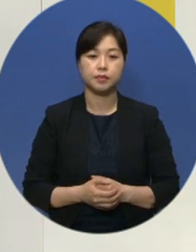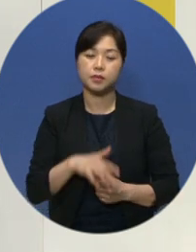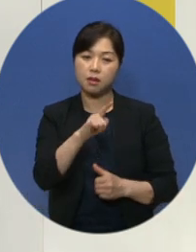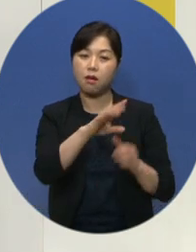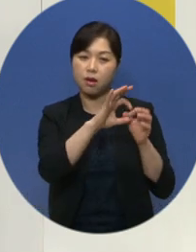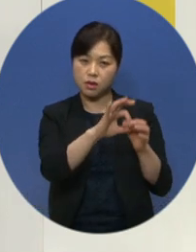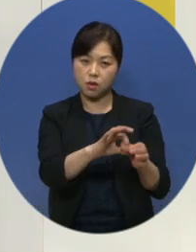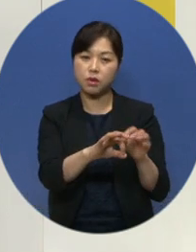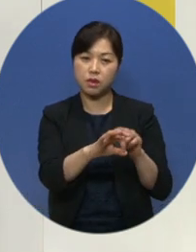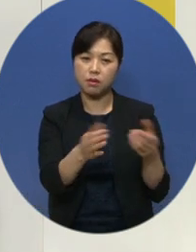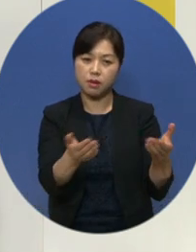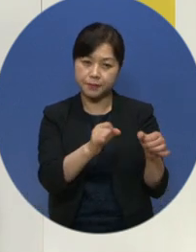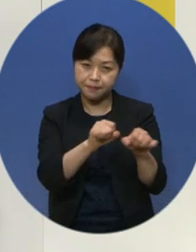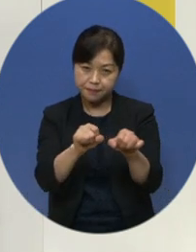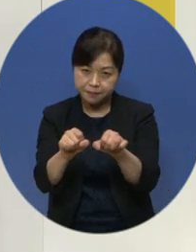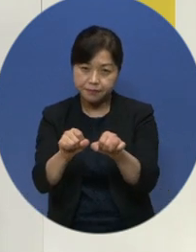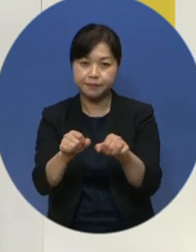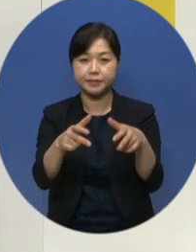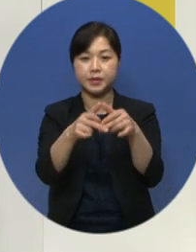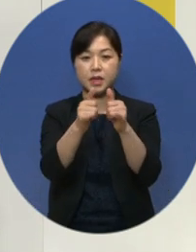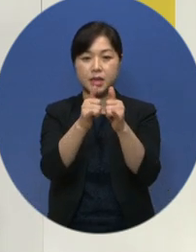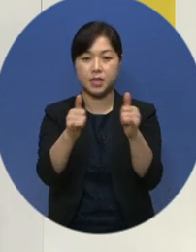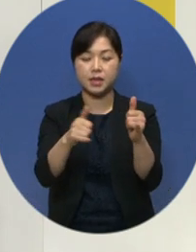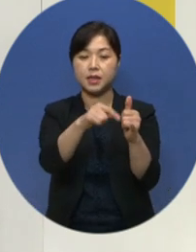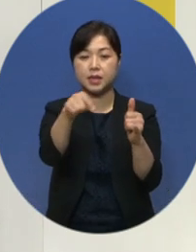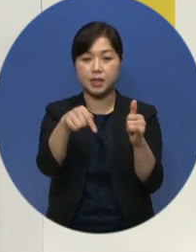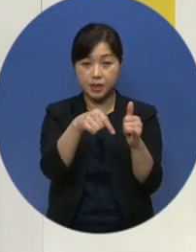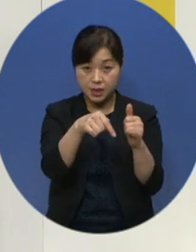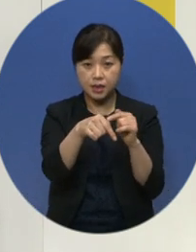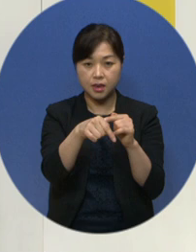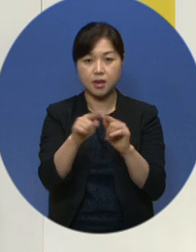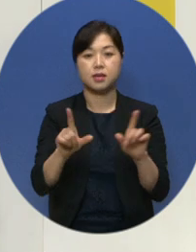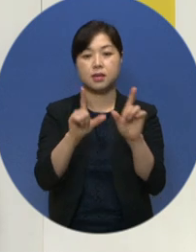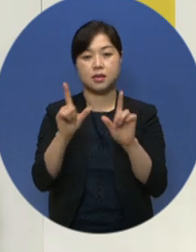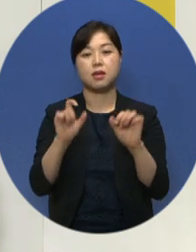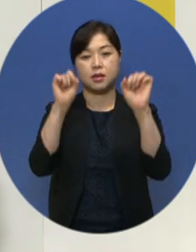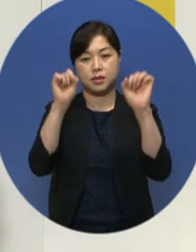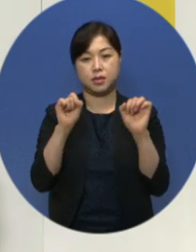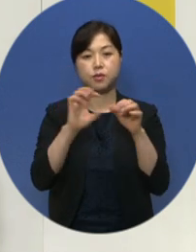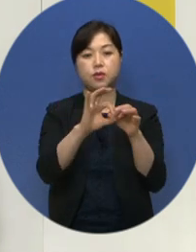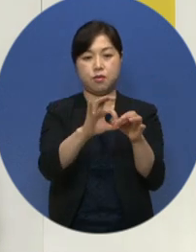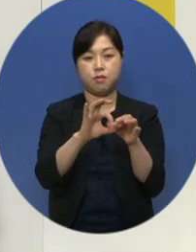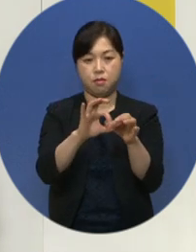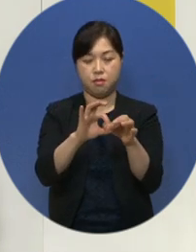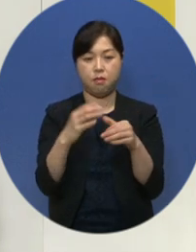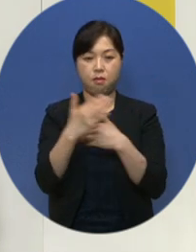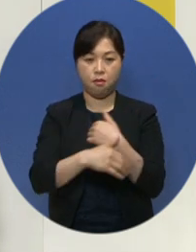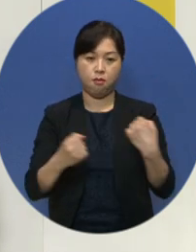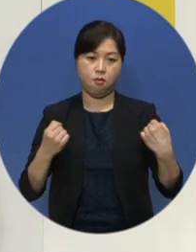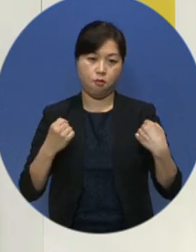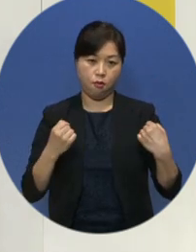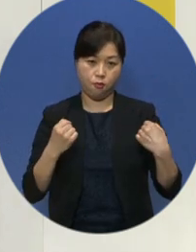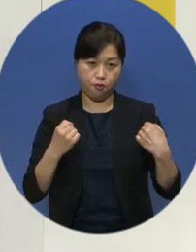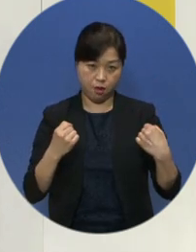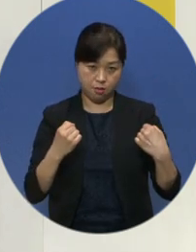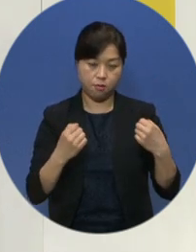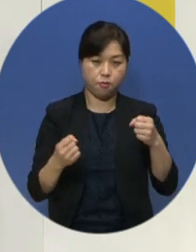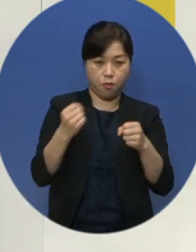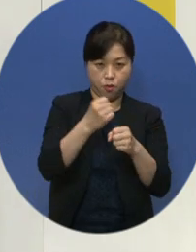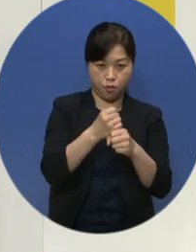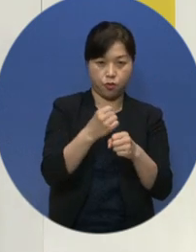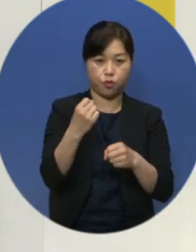계속 해서 우리 그 장애인들이 생활 지역을 통해서 건강권 회복도